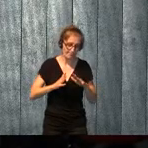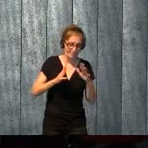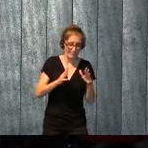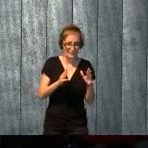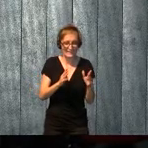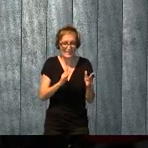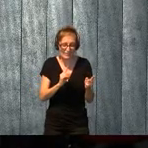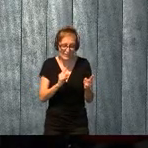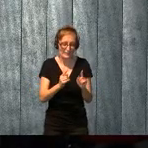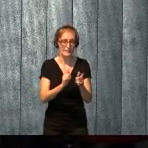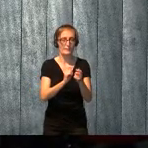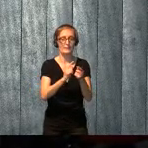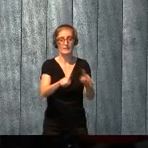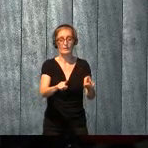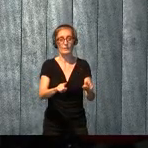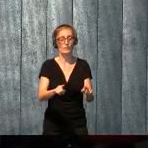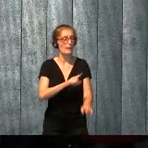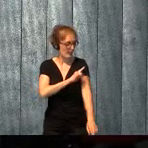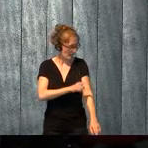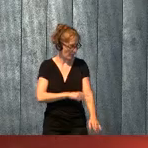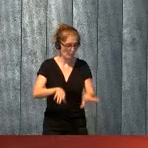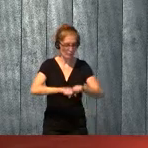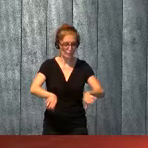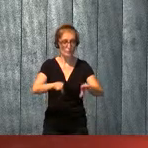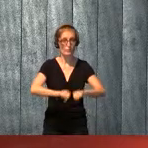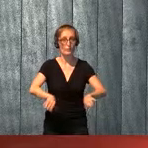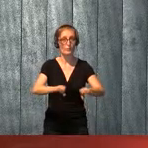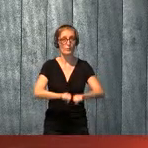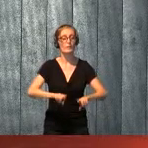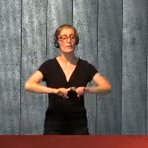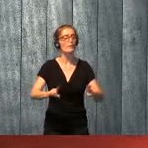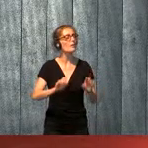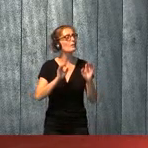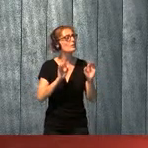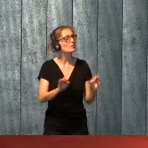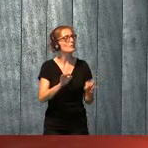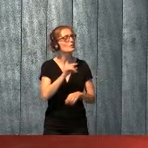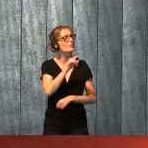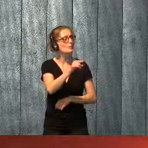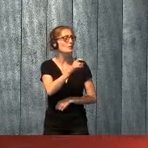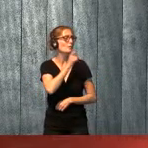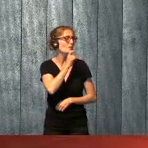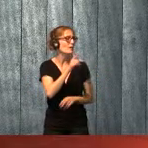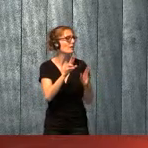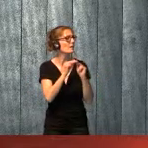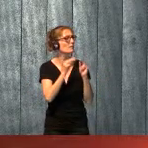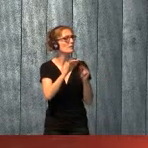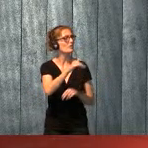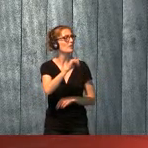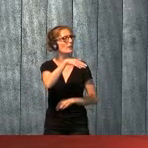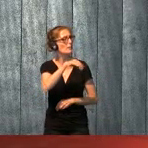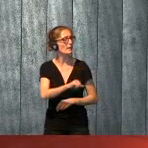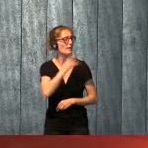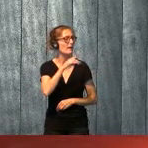aussi produire de l'énergie autrement. Quand j'ai entendu M. Jeremy Rifkin nous expliquer que les